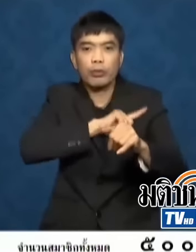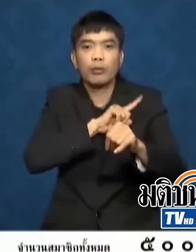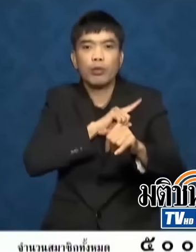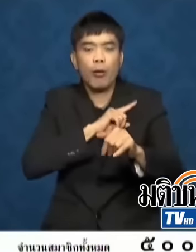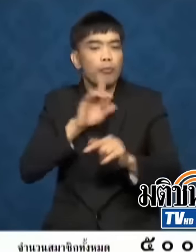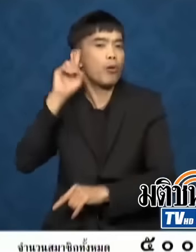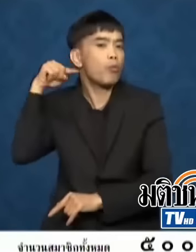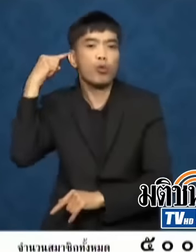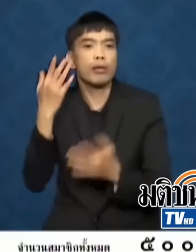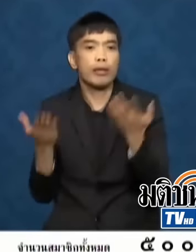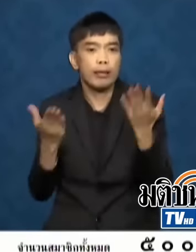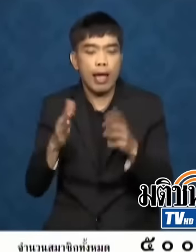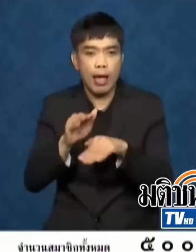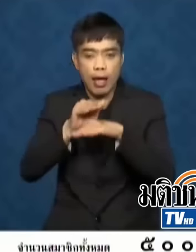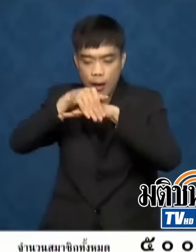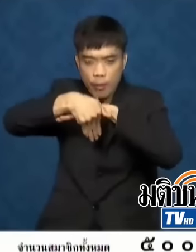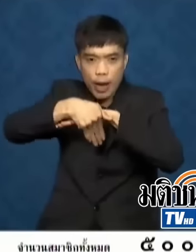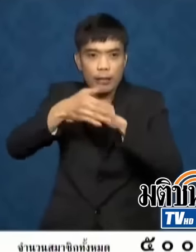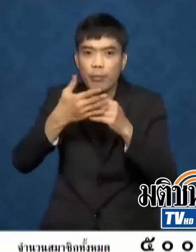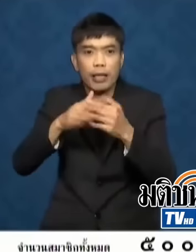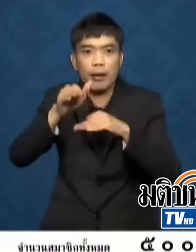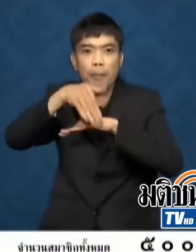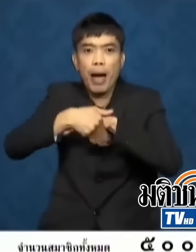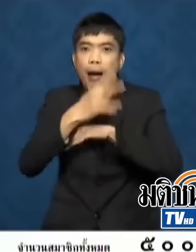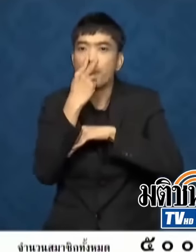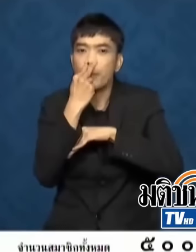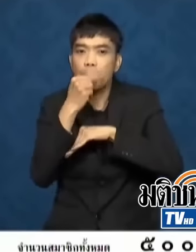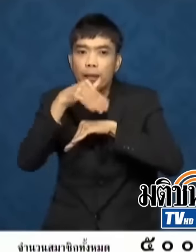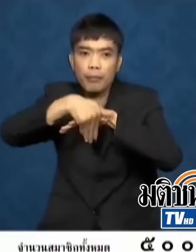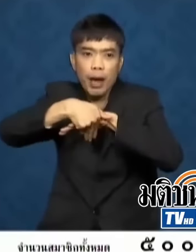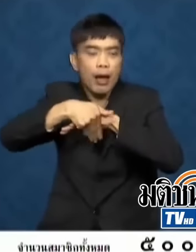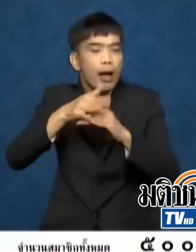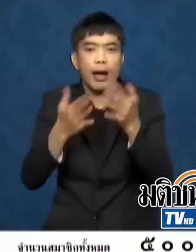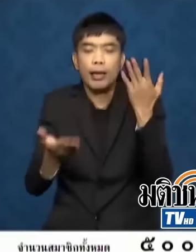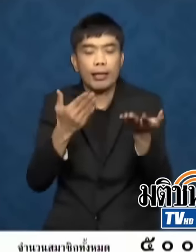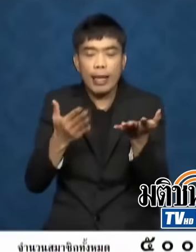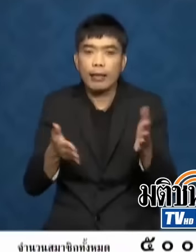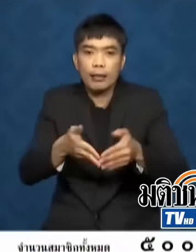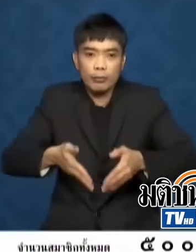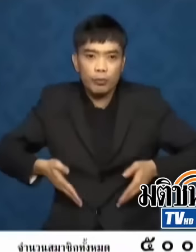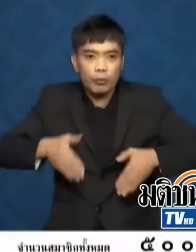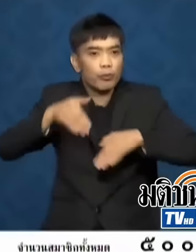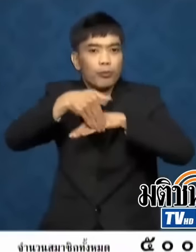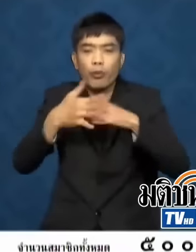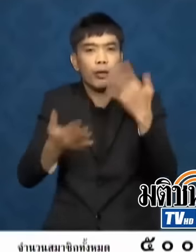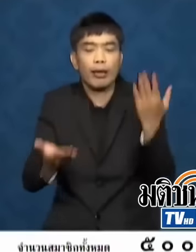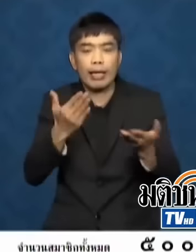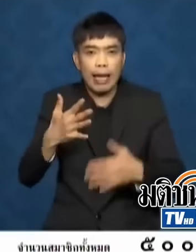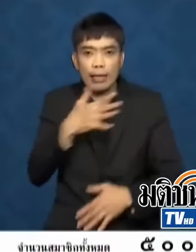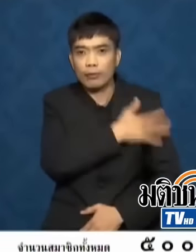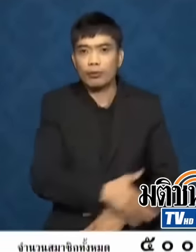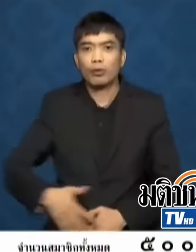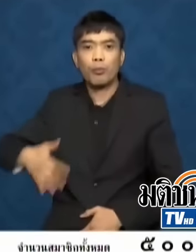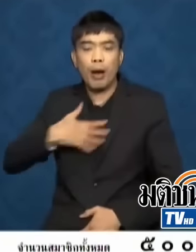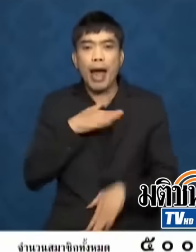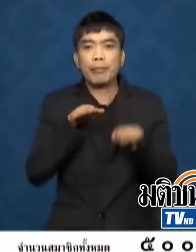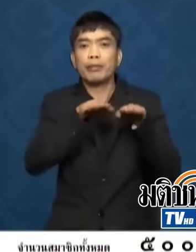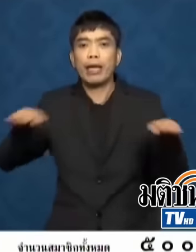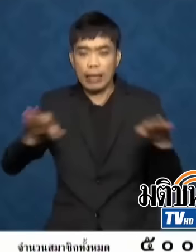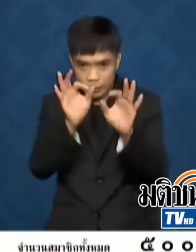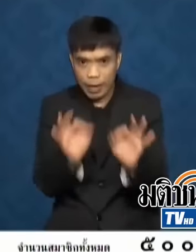งผ้าอนามัยเขาที่ต้องฝากรัฐมนตรีนะครับผ้าอนามัยแพมเพิร์ดสุขาอนามัยพื้นฐานจำเป็นทั้งหม